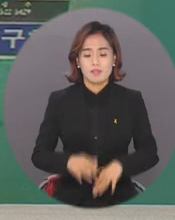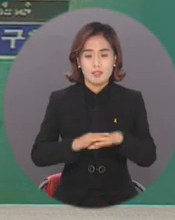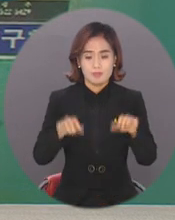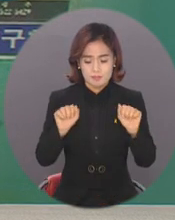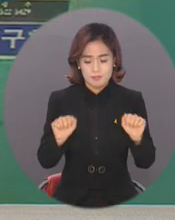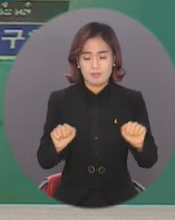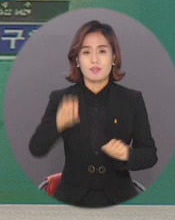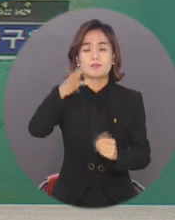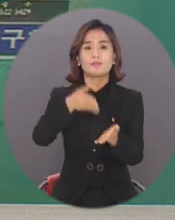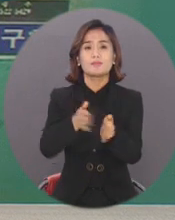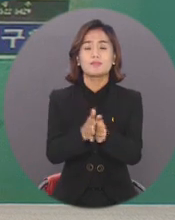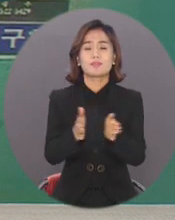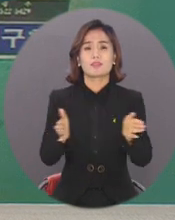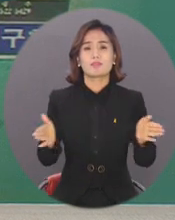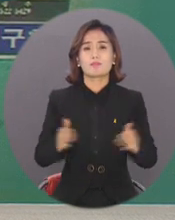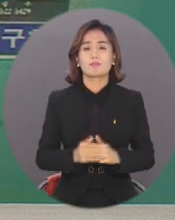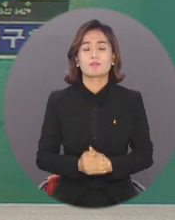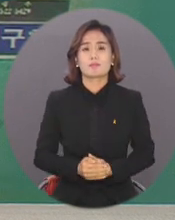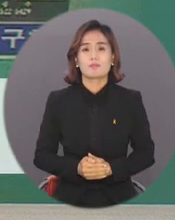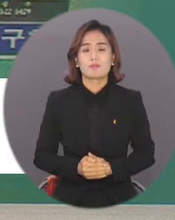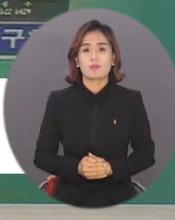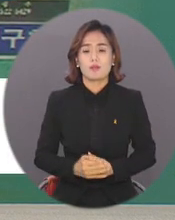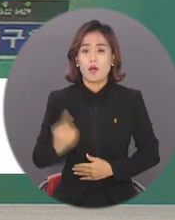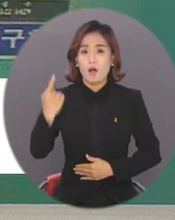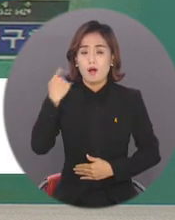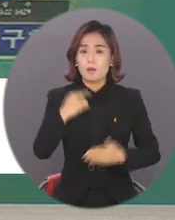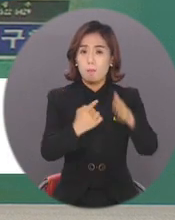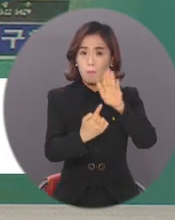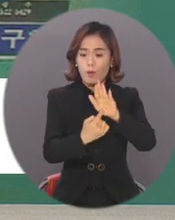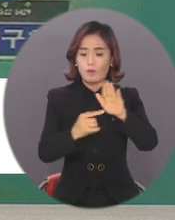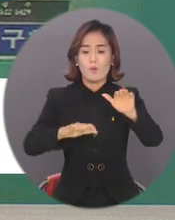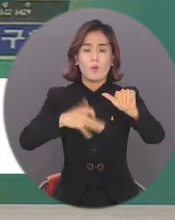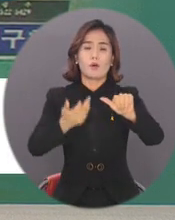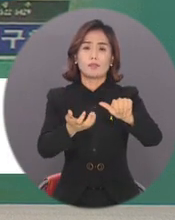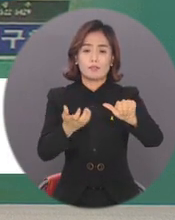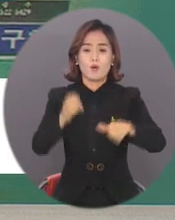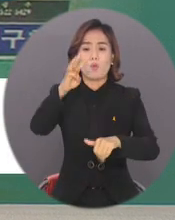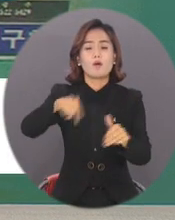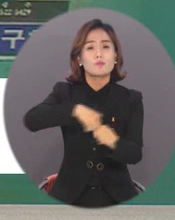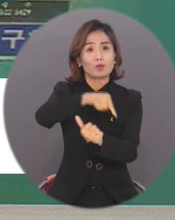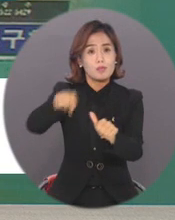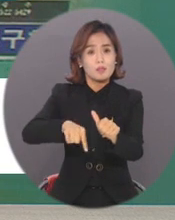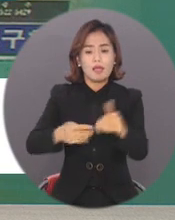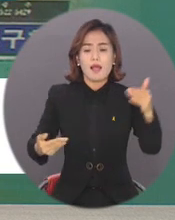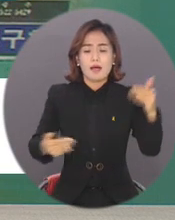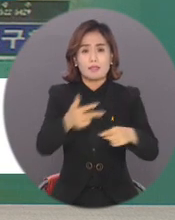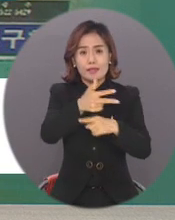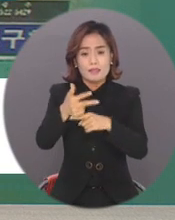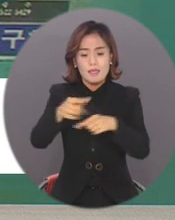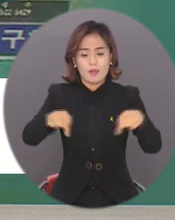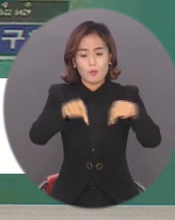여러분 안녕하십니까? 광주 MBC 뉴스데스크입니다. 어제 보도해드린 5.18 직전 광주 상황이 담긴 학생 기자의